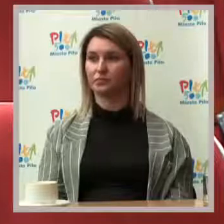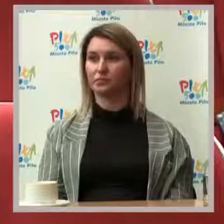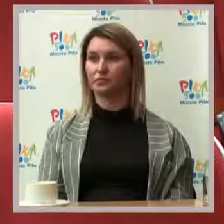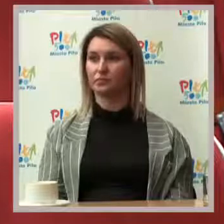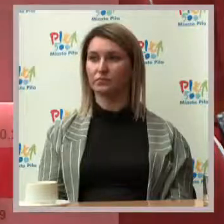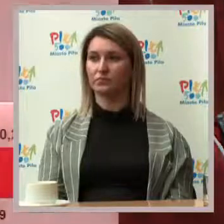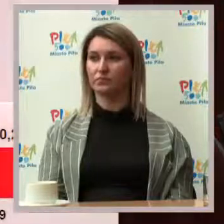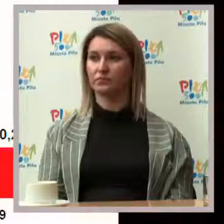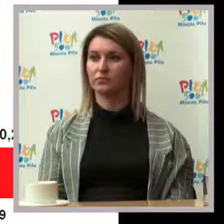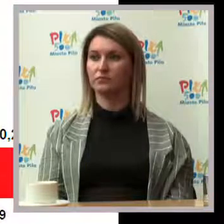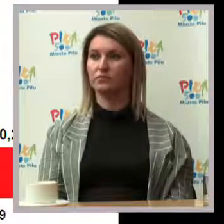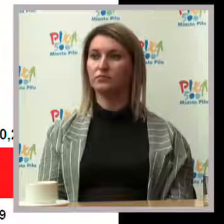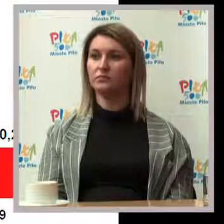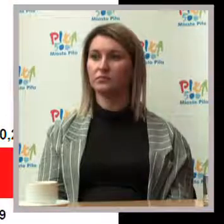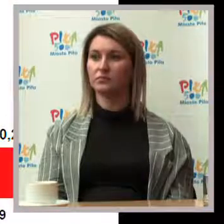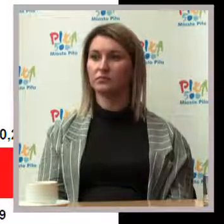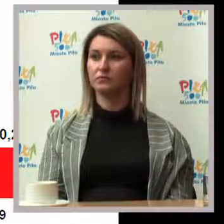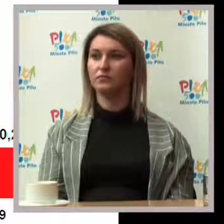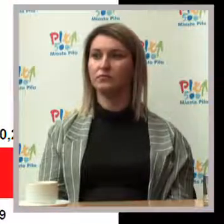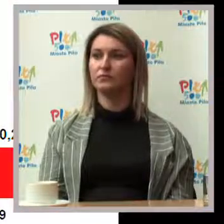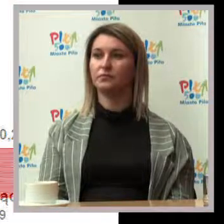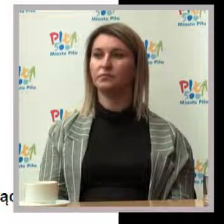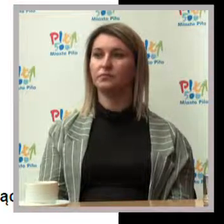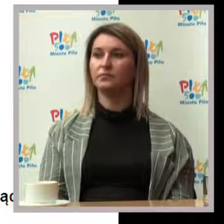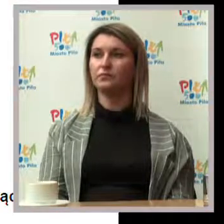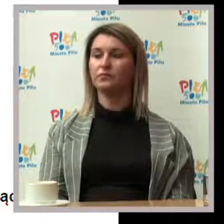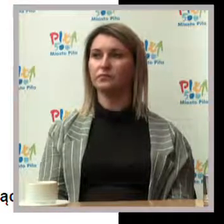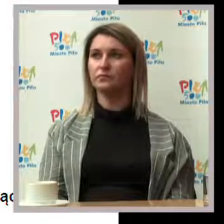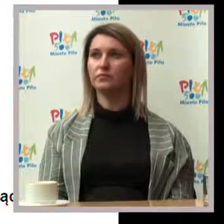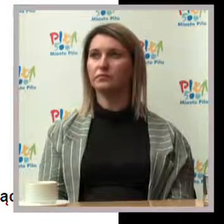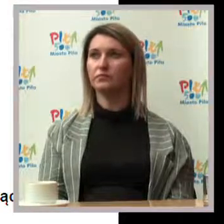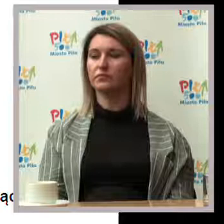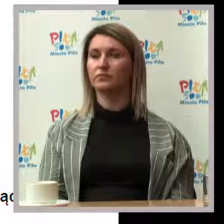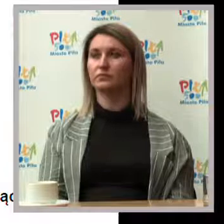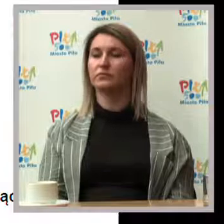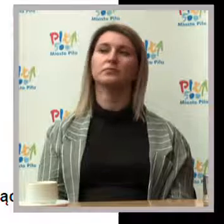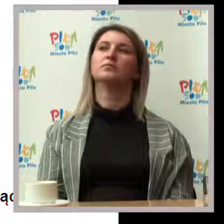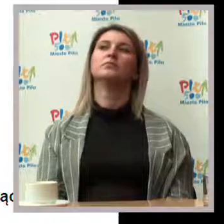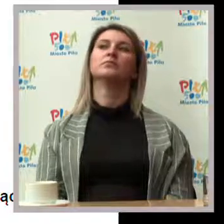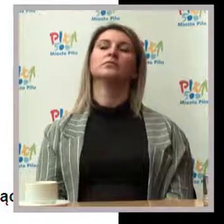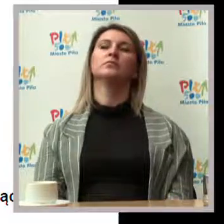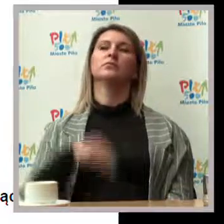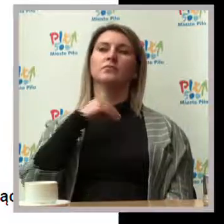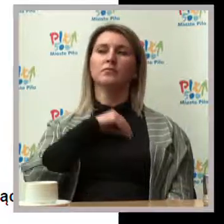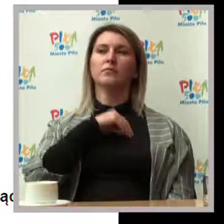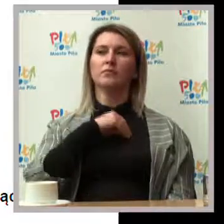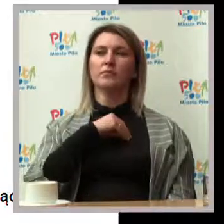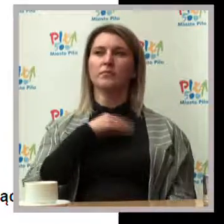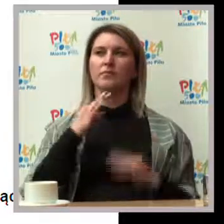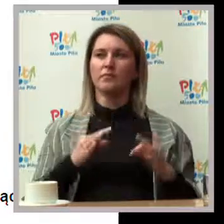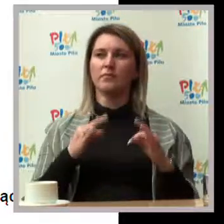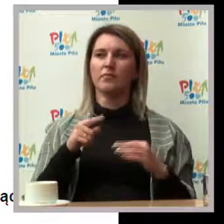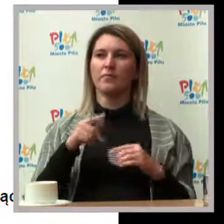ramach dofinansowania inwestycji miejskich również są znaczące. Dochody bieżące. Proszę Państwa, w